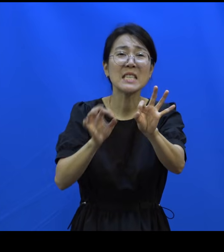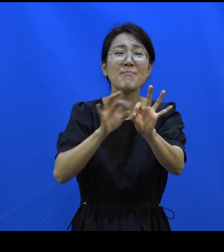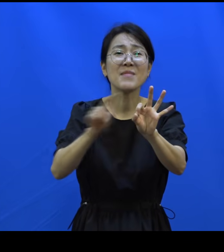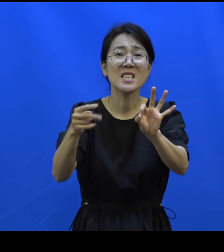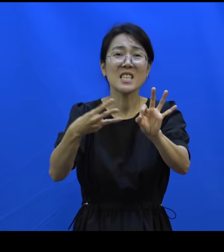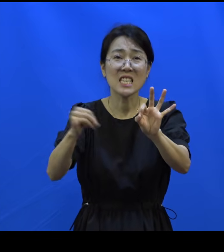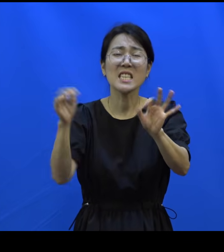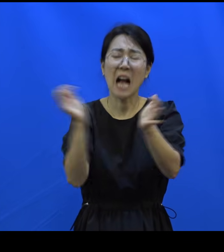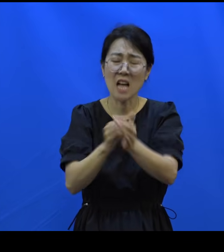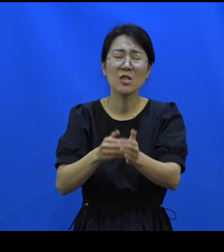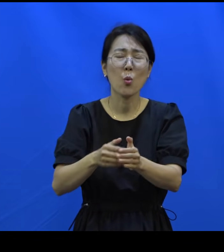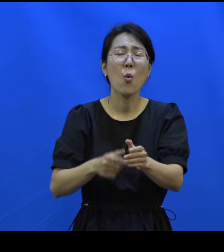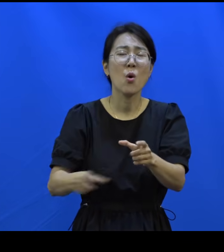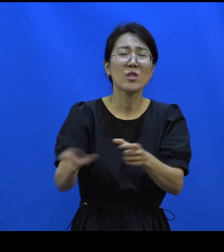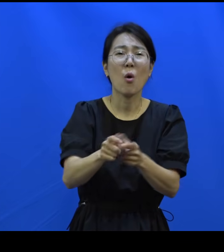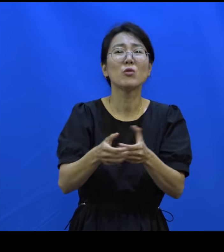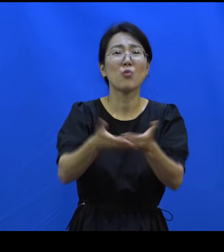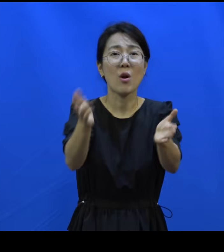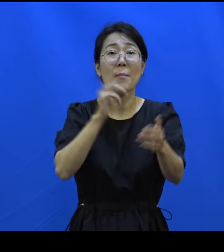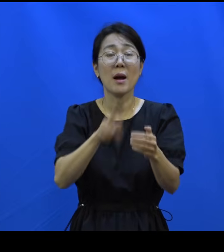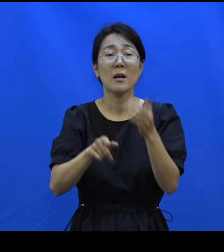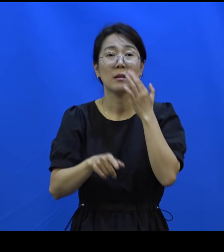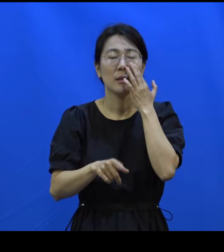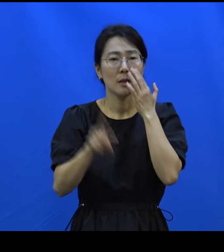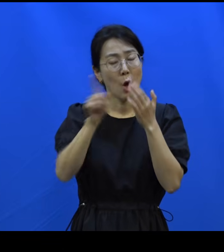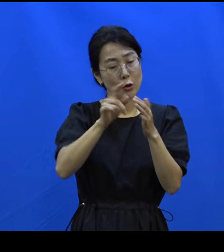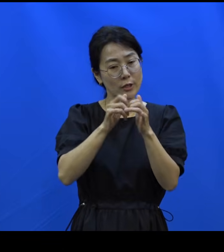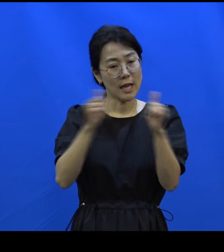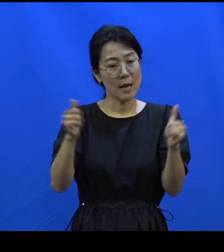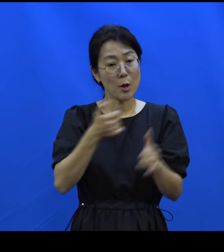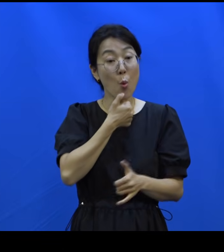관리나 군인이 어떤 사람에게 짐을 오리